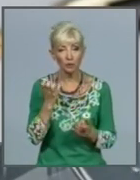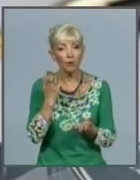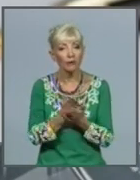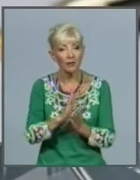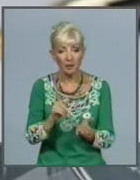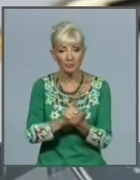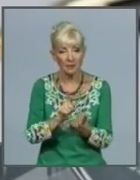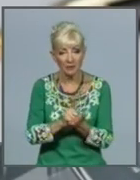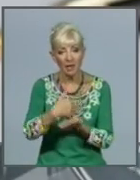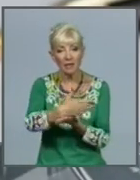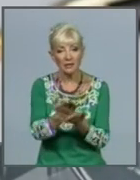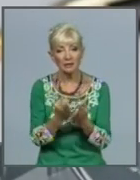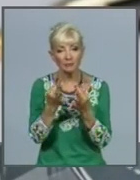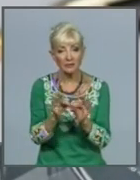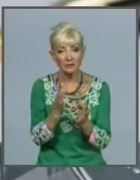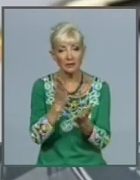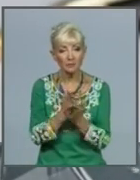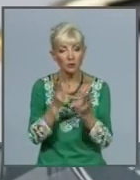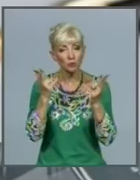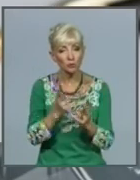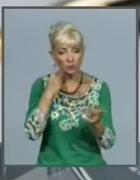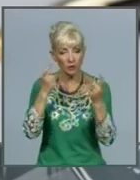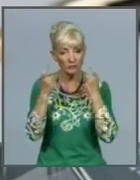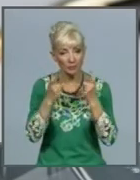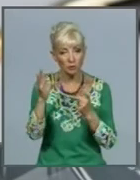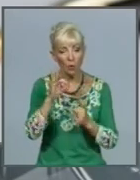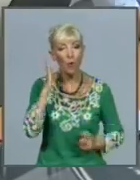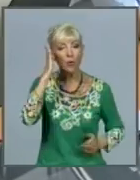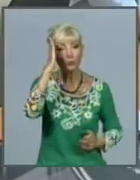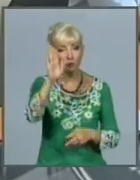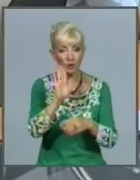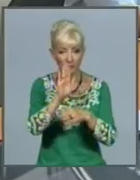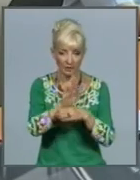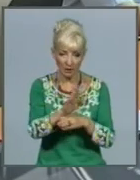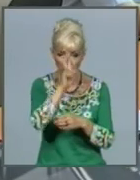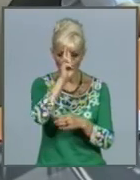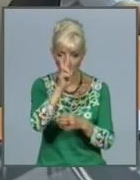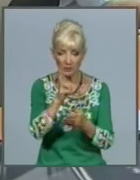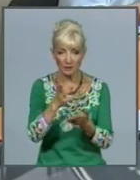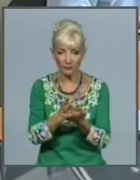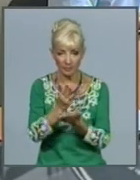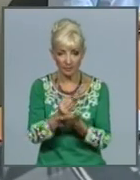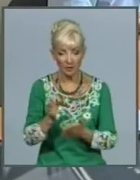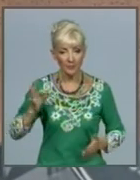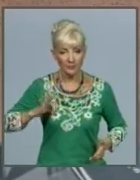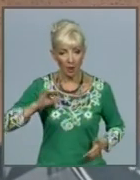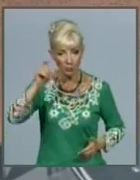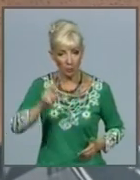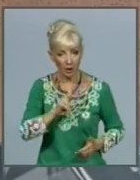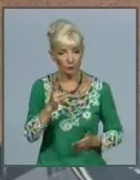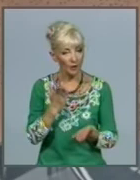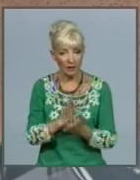дозволяє отримати необхідну інформацію про майбутнє призначення держвиплат. Користувачу, який ще не є пенсіонером,